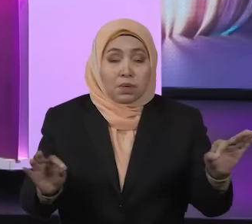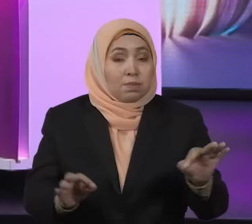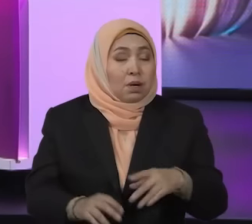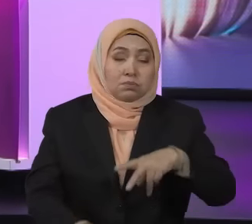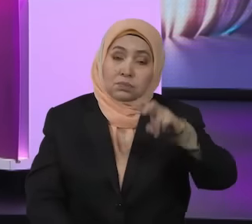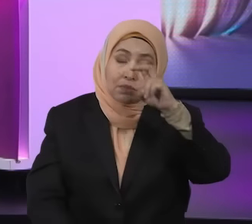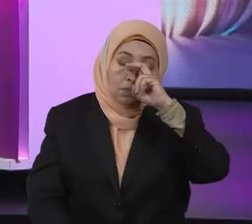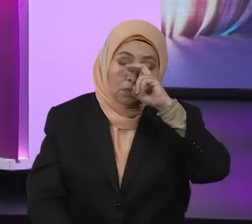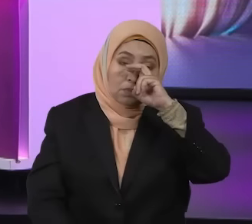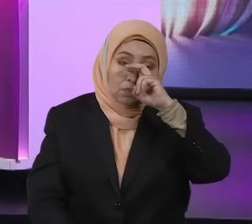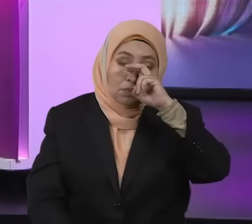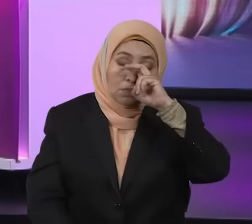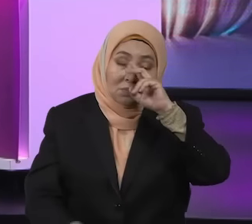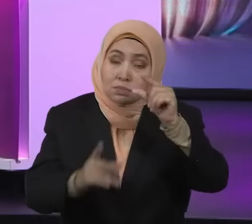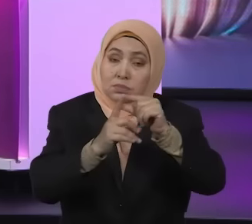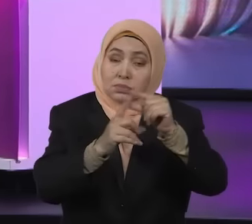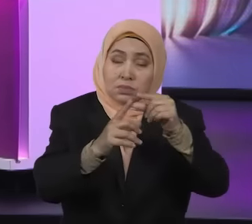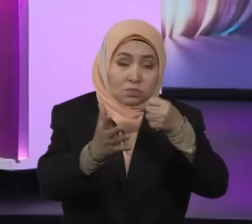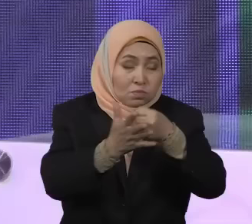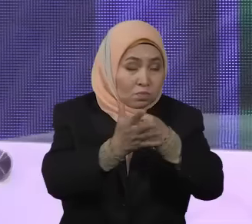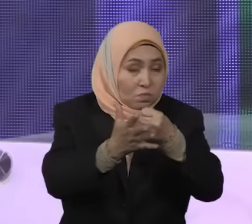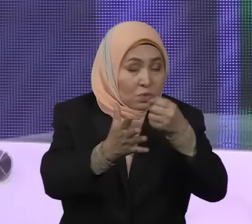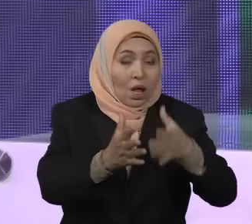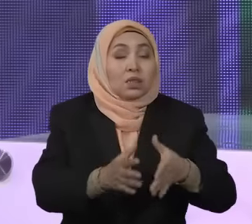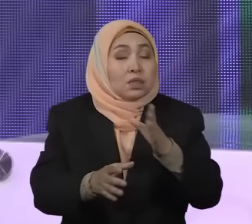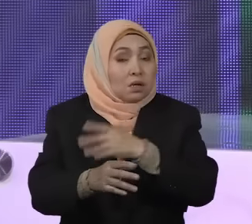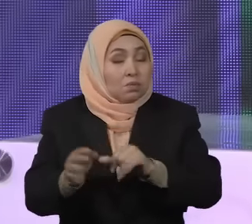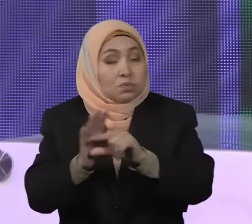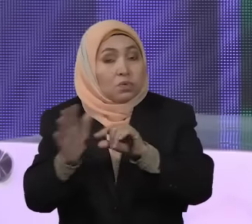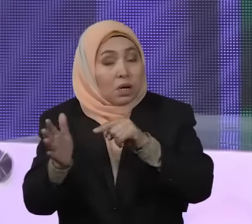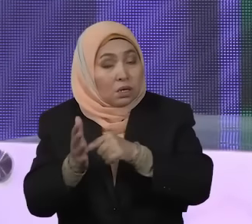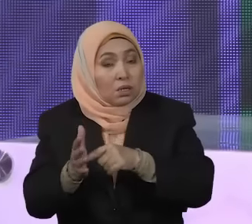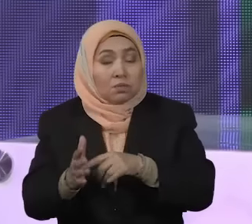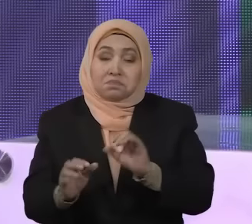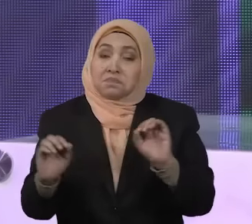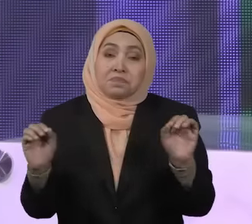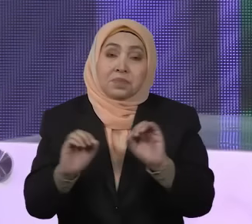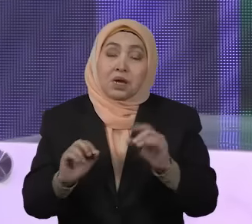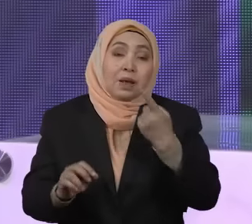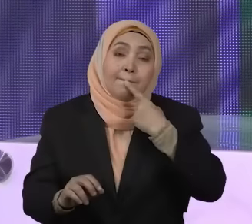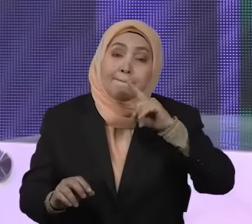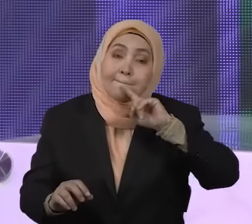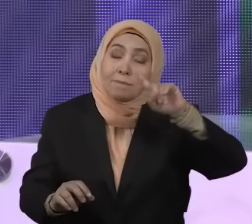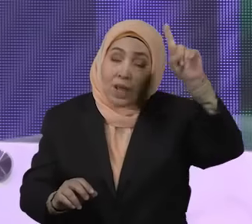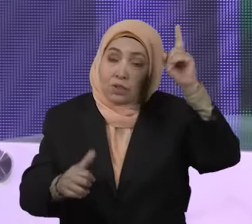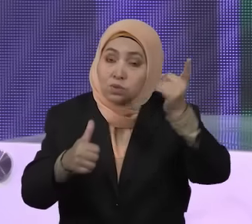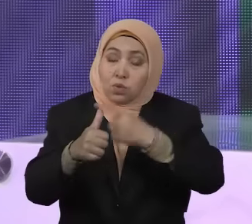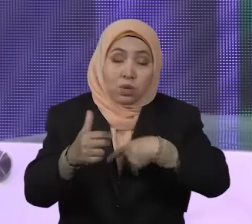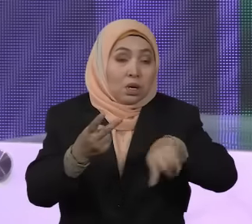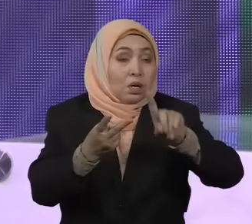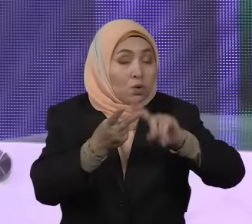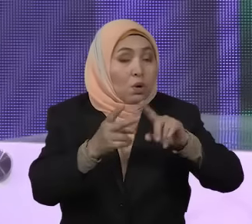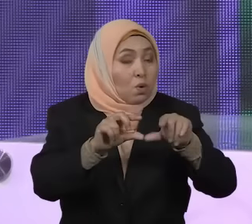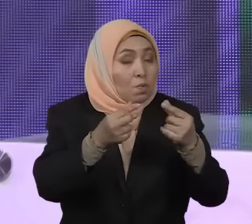memang tegas dengan istilah keganasan tersebut. Dan apatah lagi surah ini tidak mempunyai Bismillahirrahmanirrahim. Satu. Yang